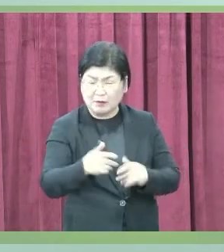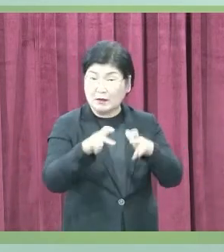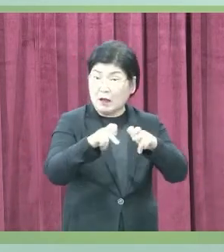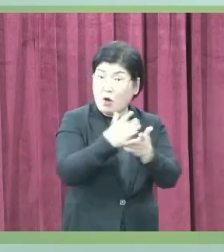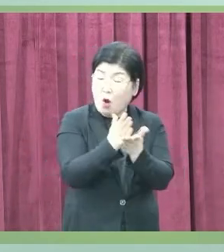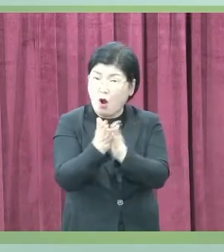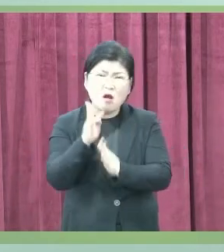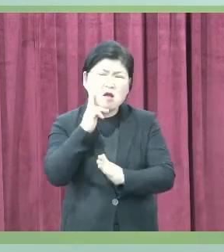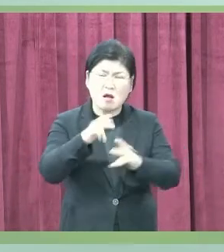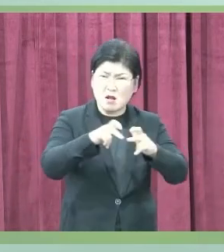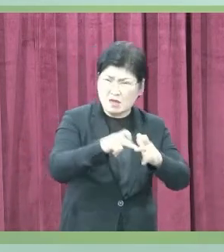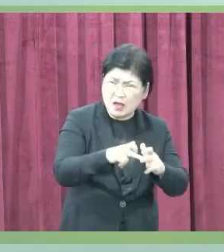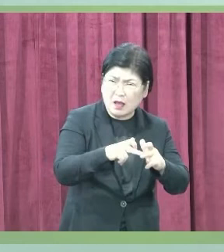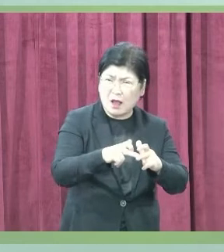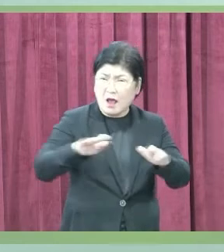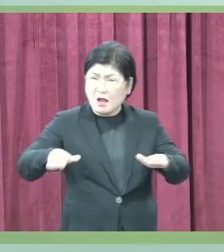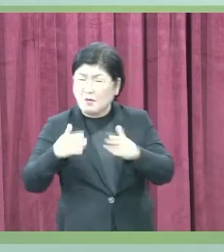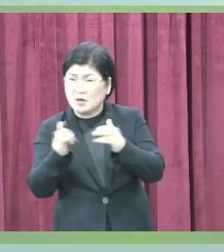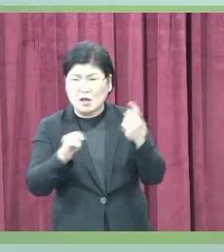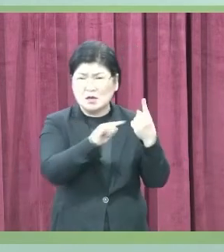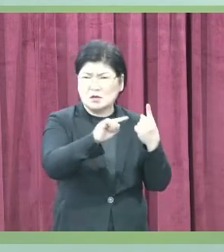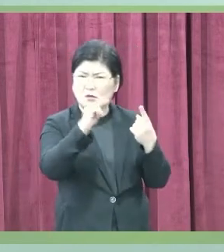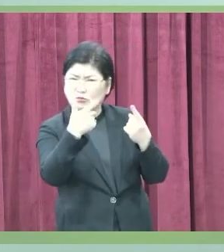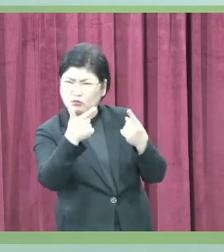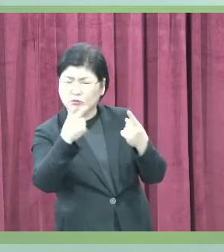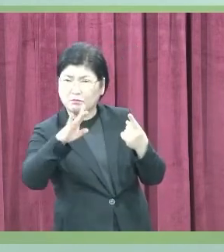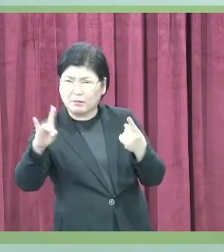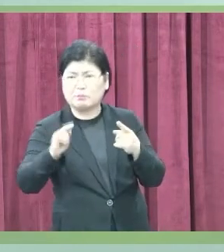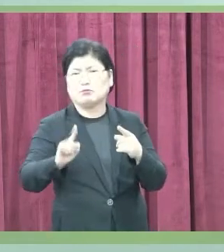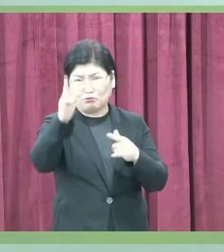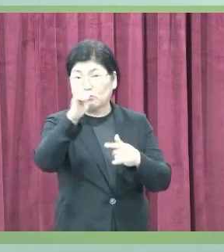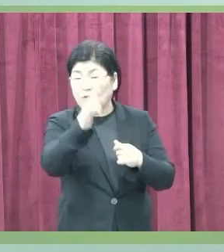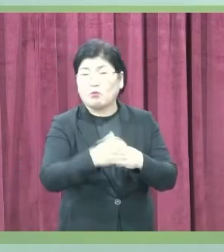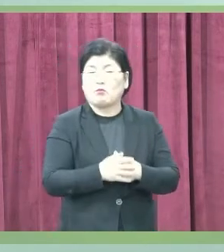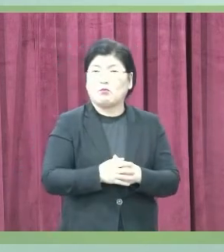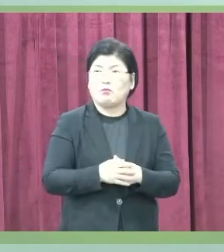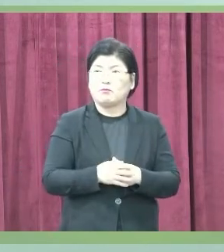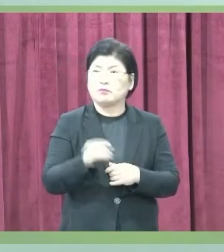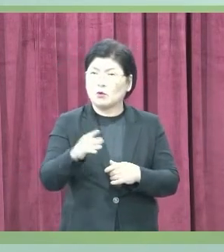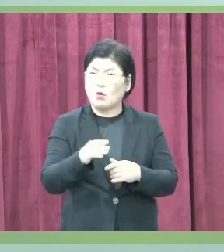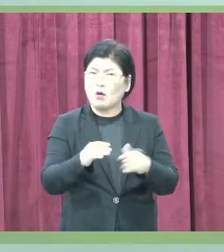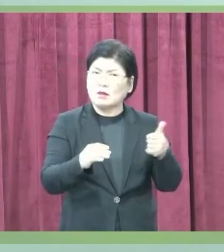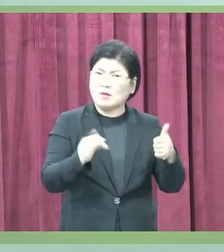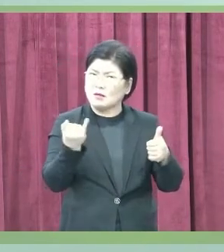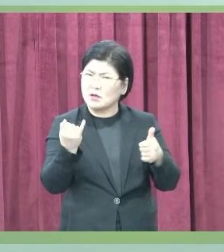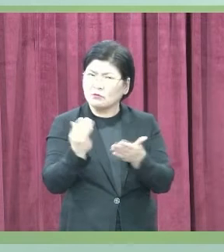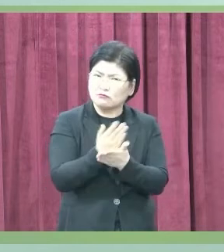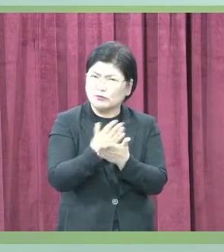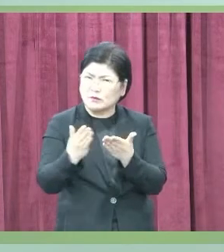정도별로는 중증이 경증보다 1.6배가 높고, 그 다음에 그 성별로 보면은